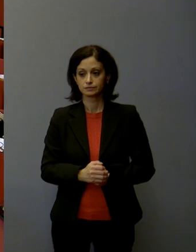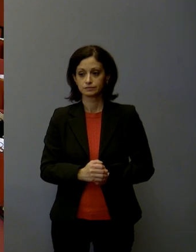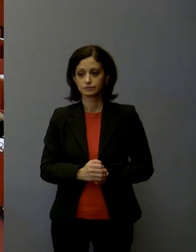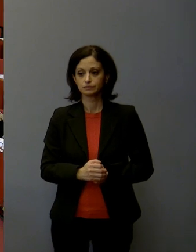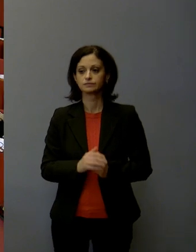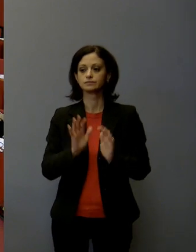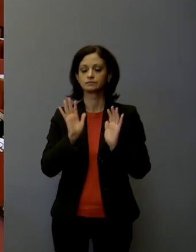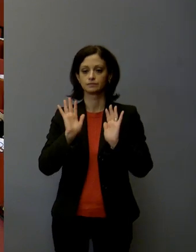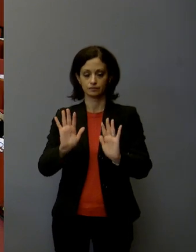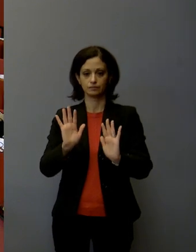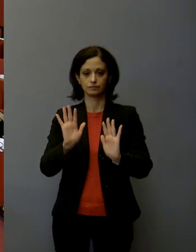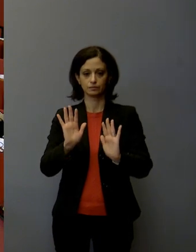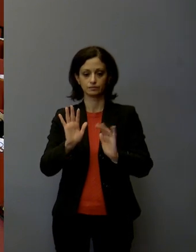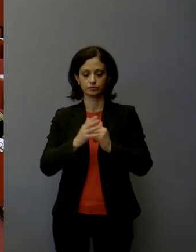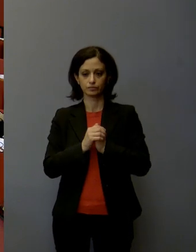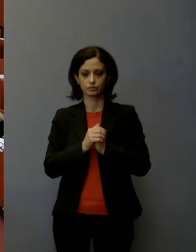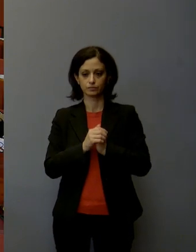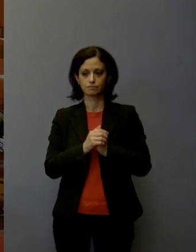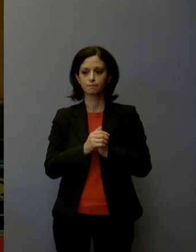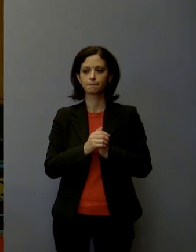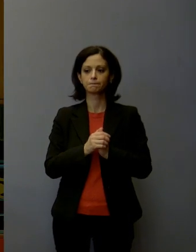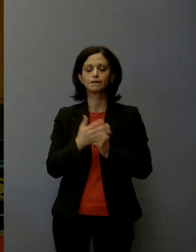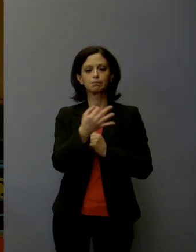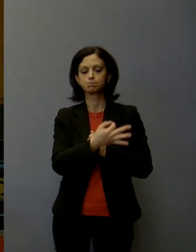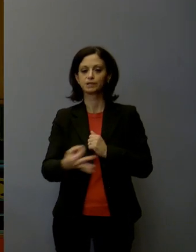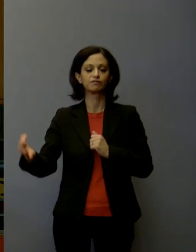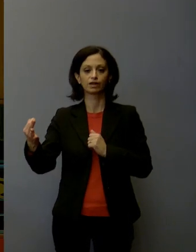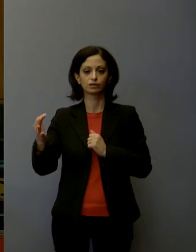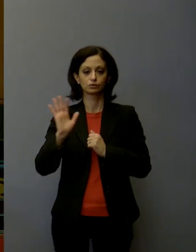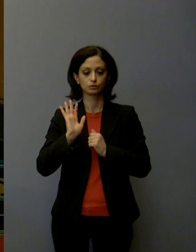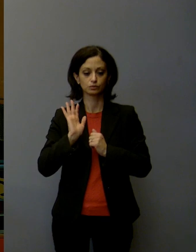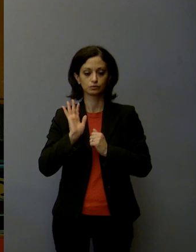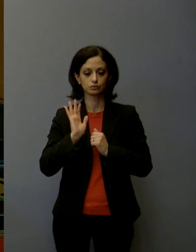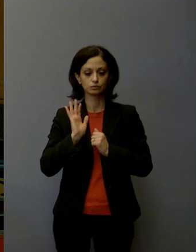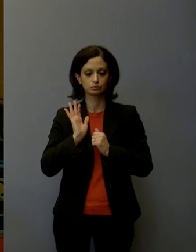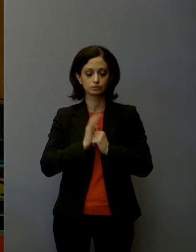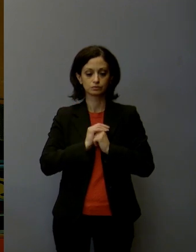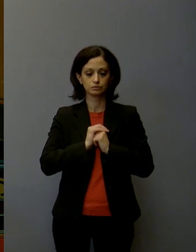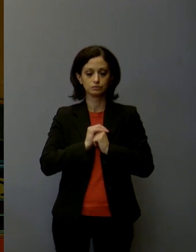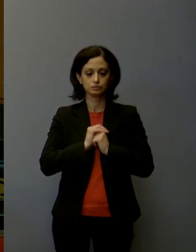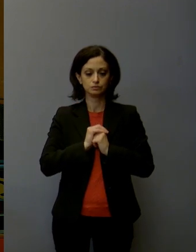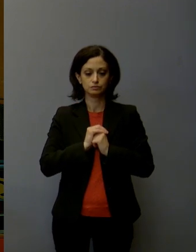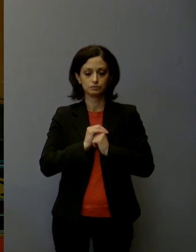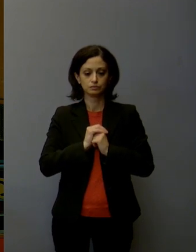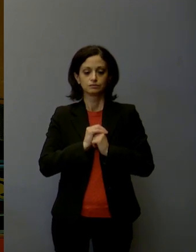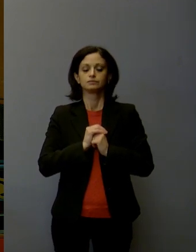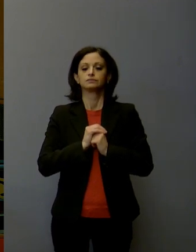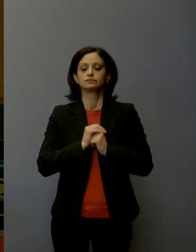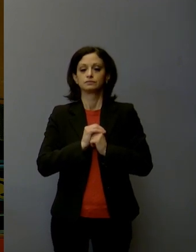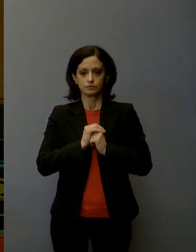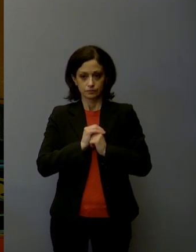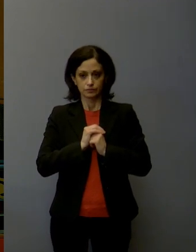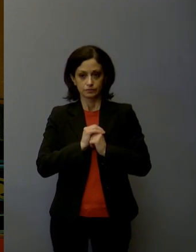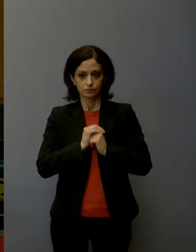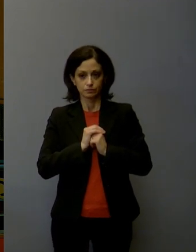Allora allora perfetto mettiamo allora allora allora visto visto